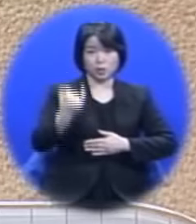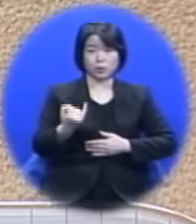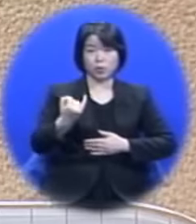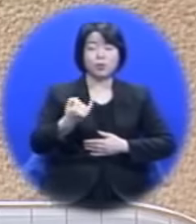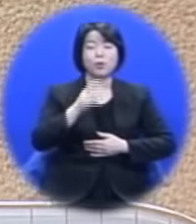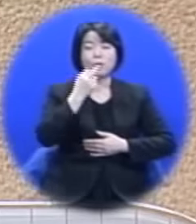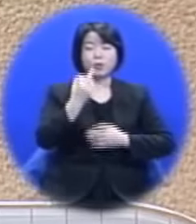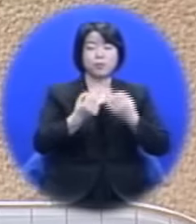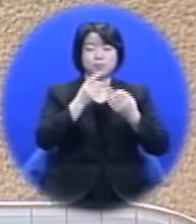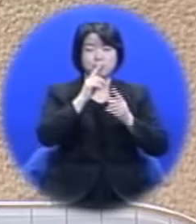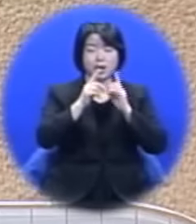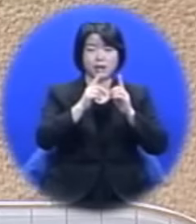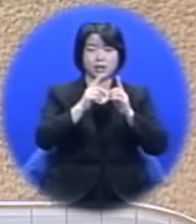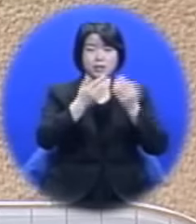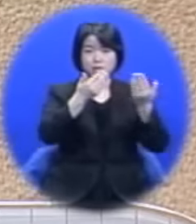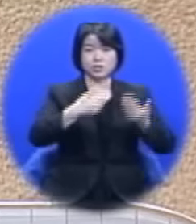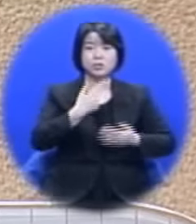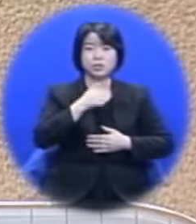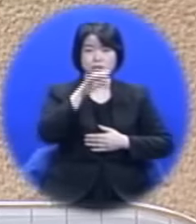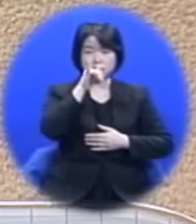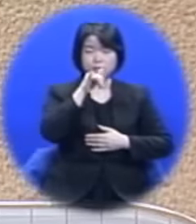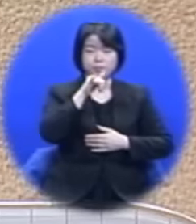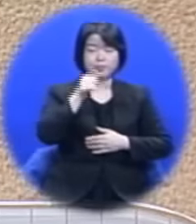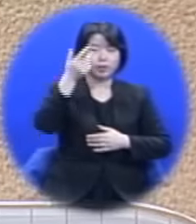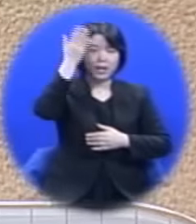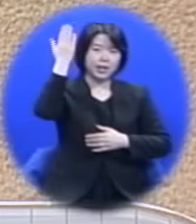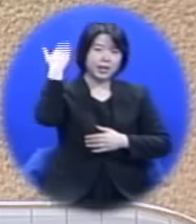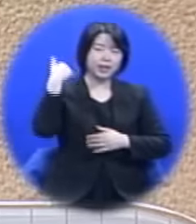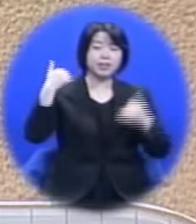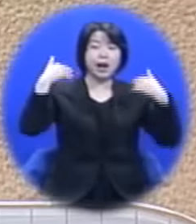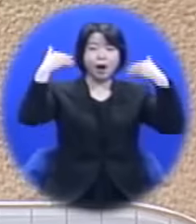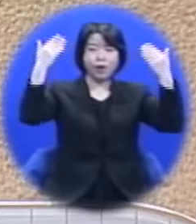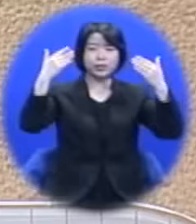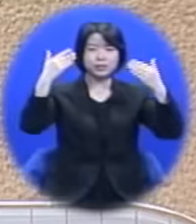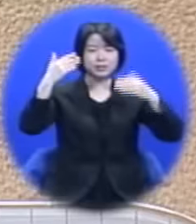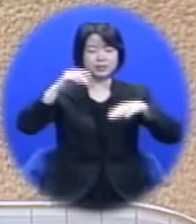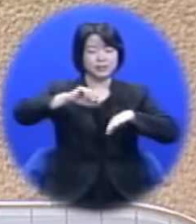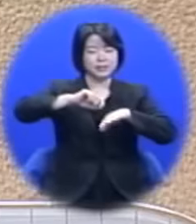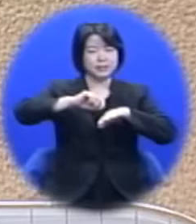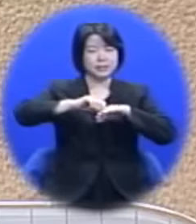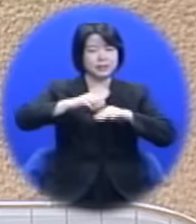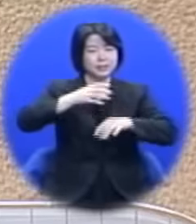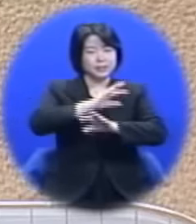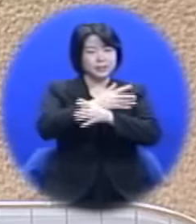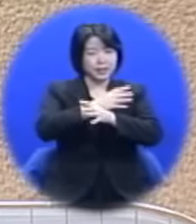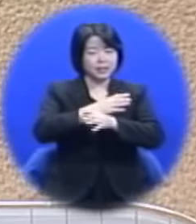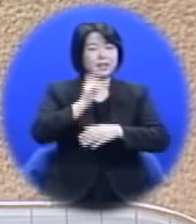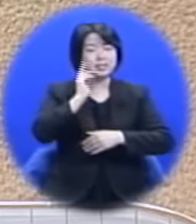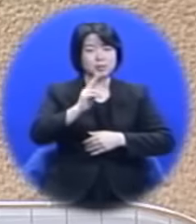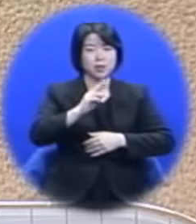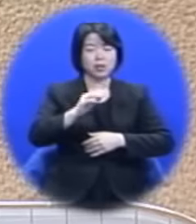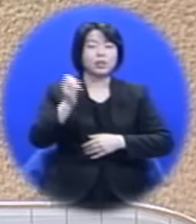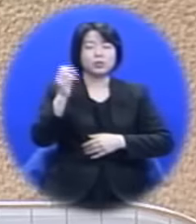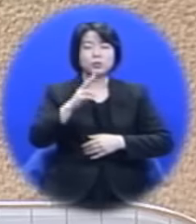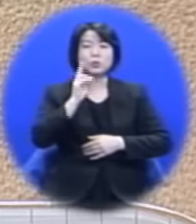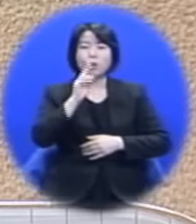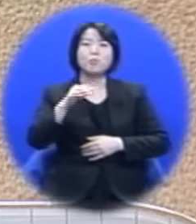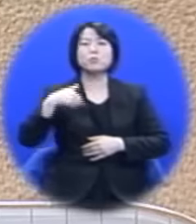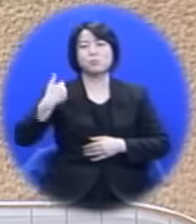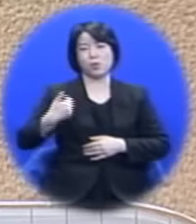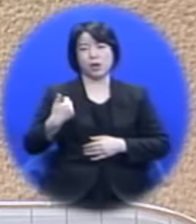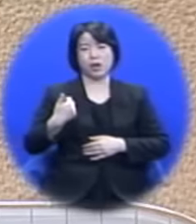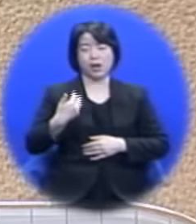참 옛날 어른들 짓기도 하고 그리고 너무 몰랐어요